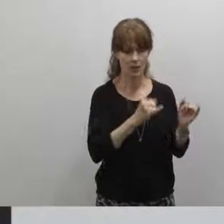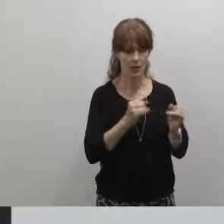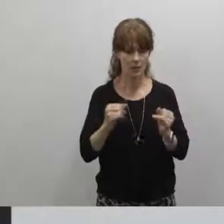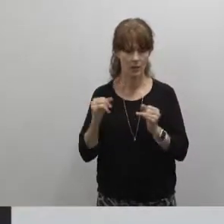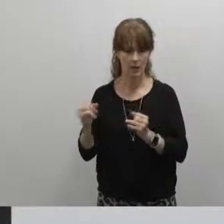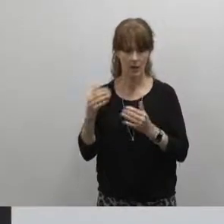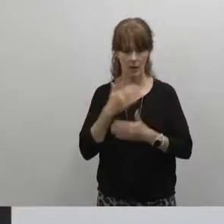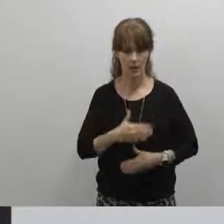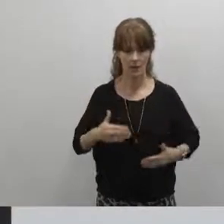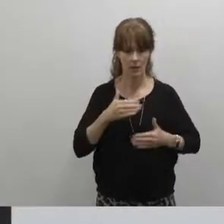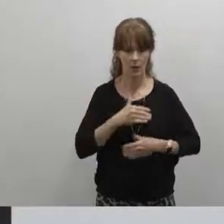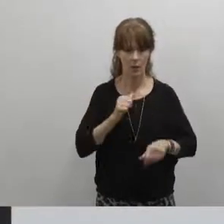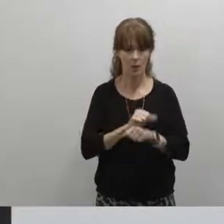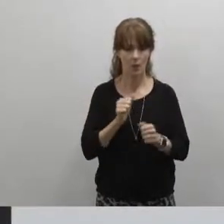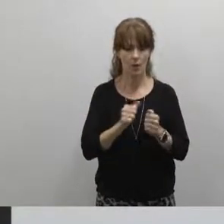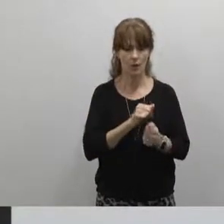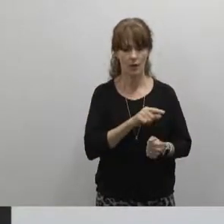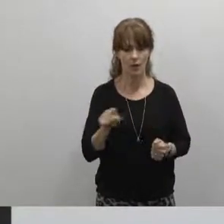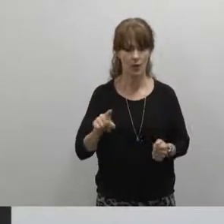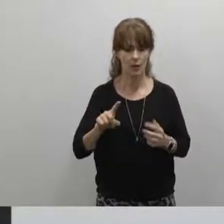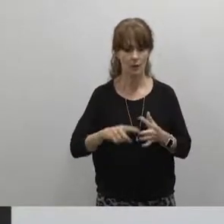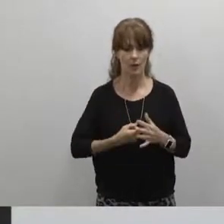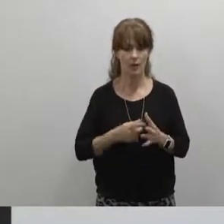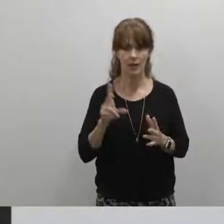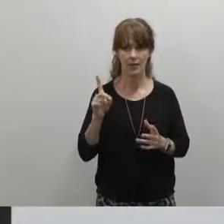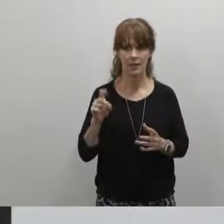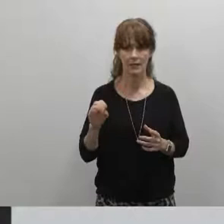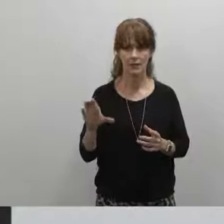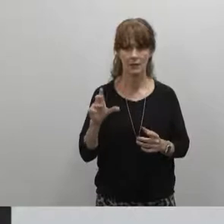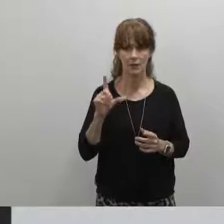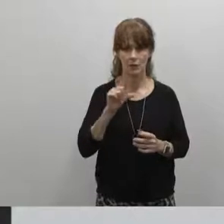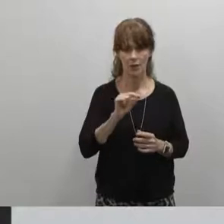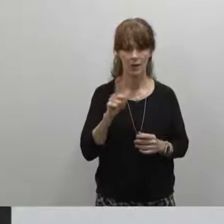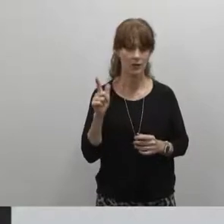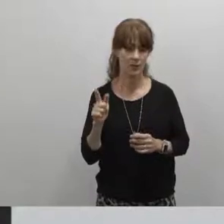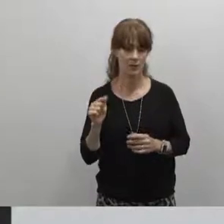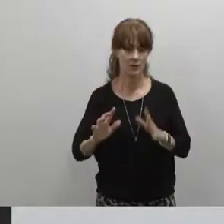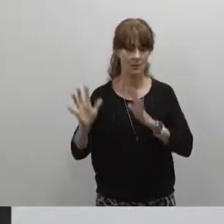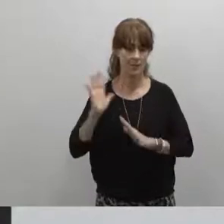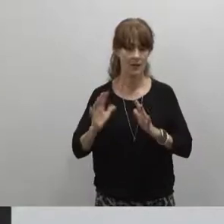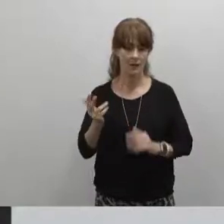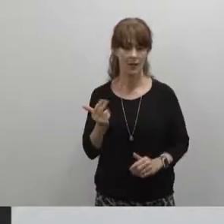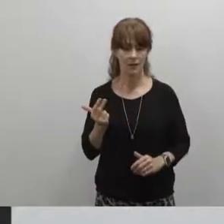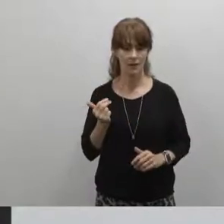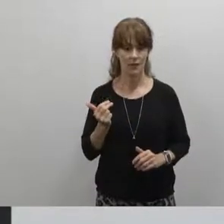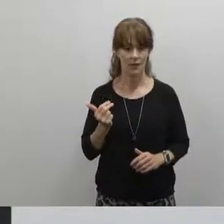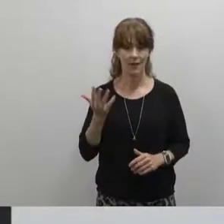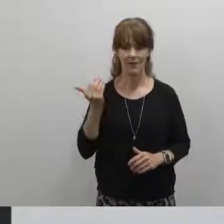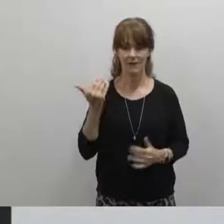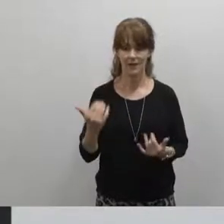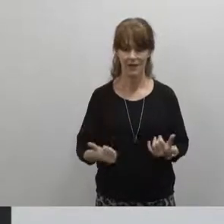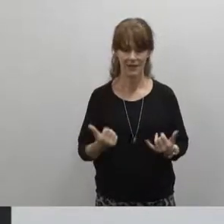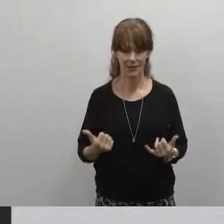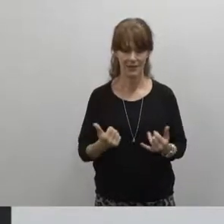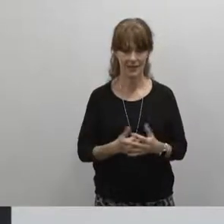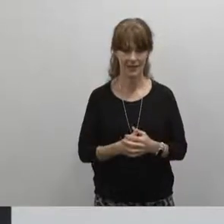Quạt bàn chụp cả nạ kà mạ kà thả lơ nế bì bài đoàn rụi mà hai. Tăng bì chân nạ môn nó ná.